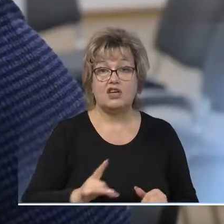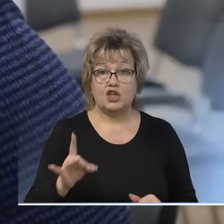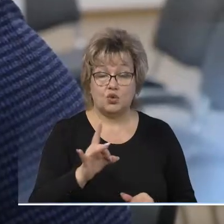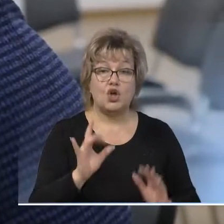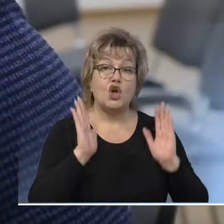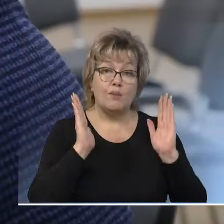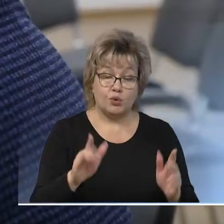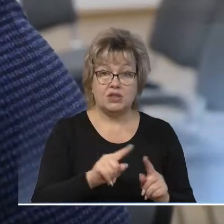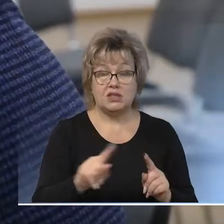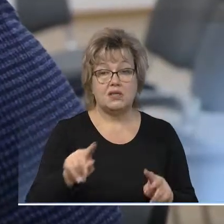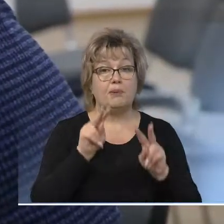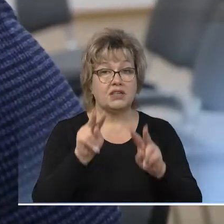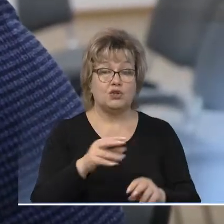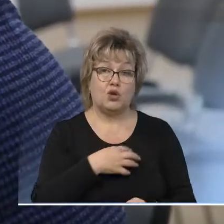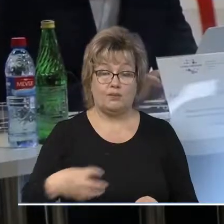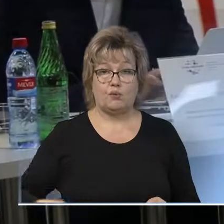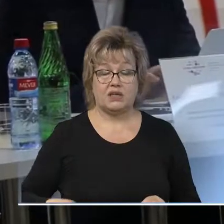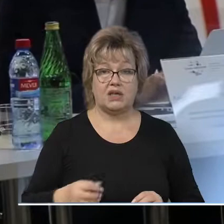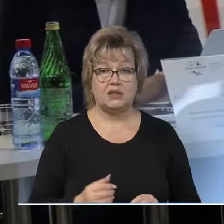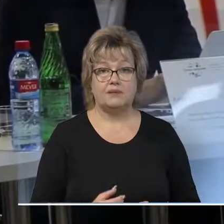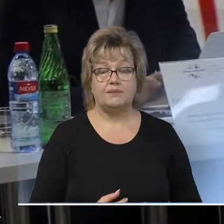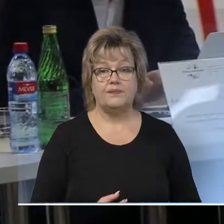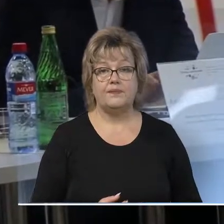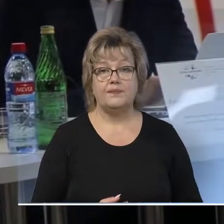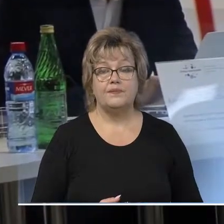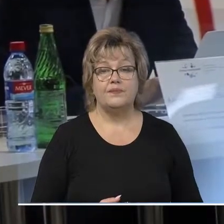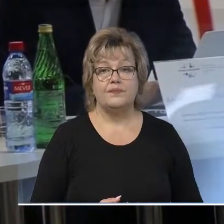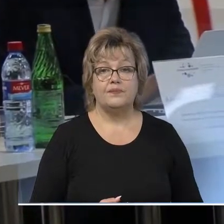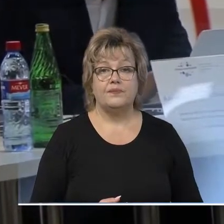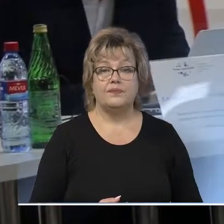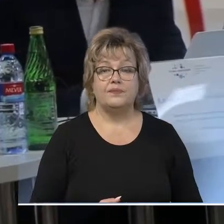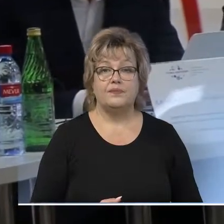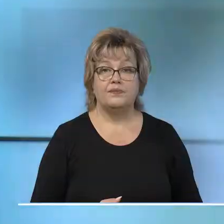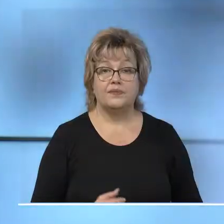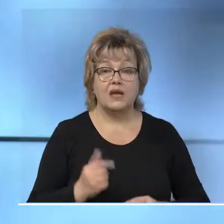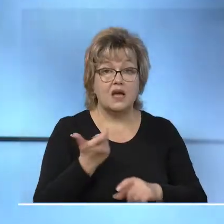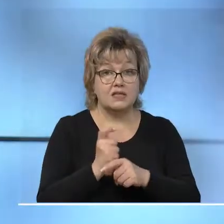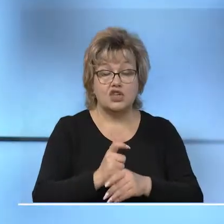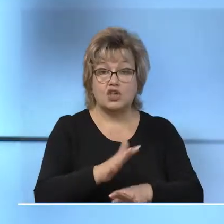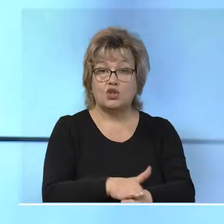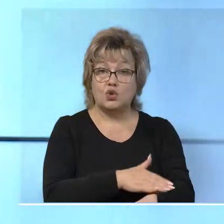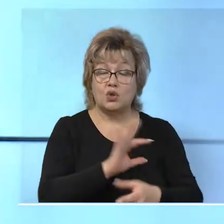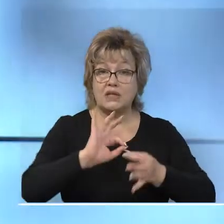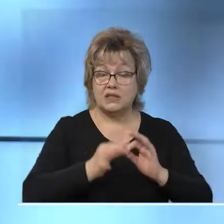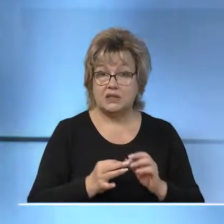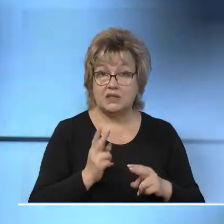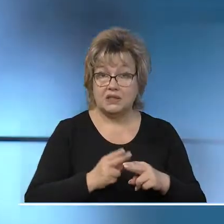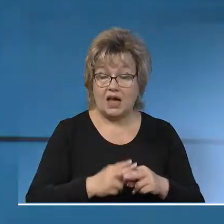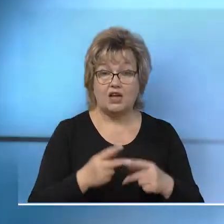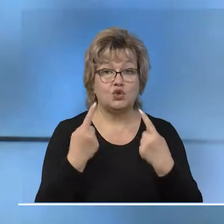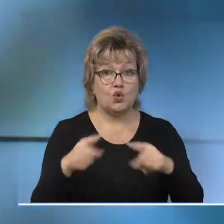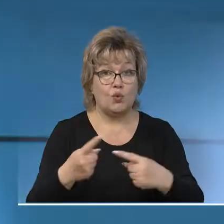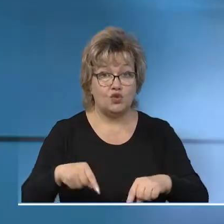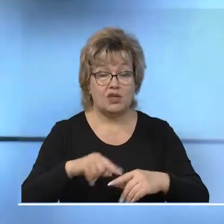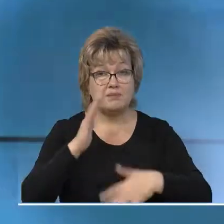развития региона будет идти под контролем губернатора. Слишком длинный путь деталей от одного